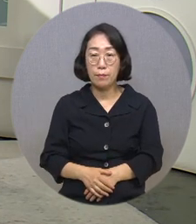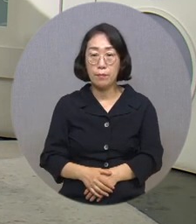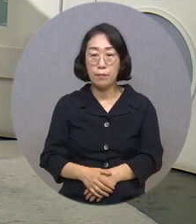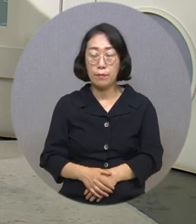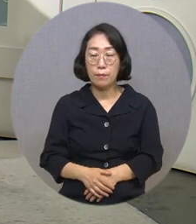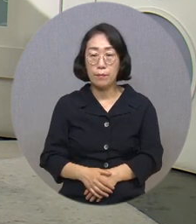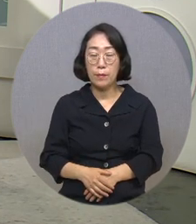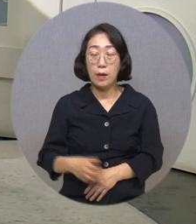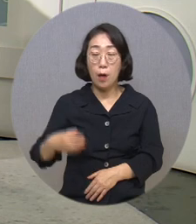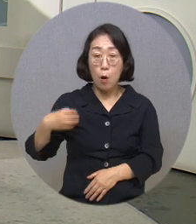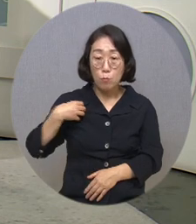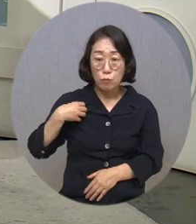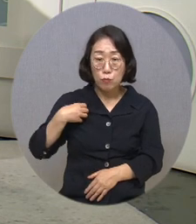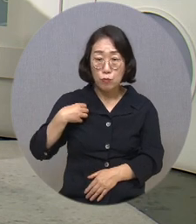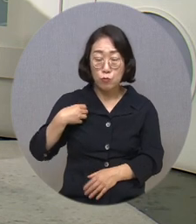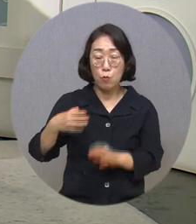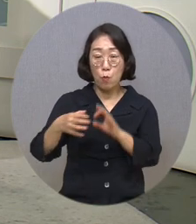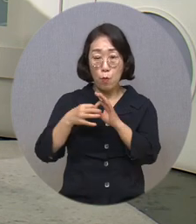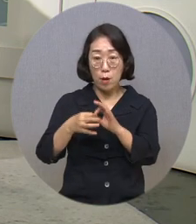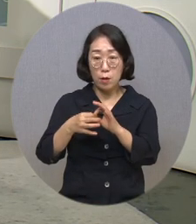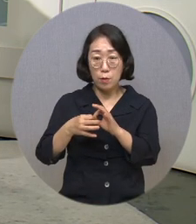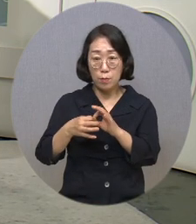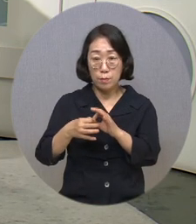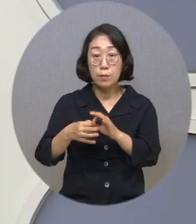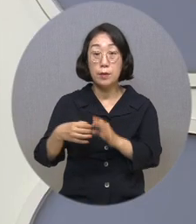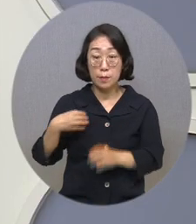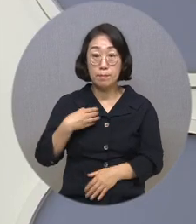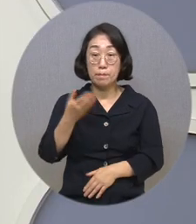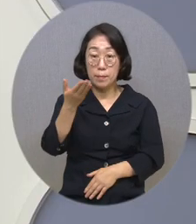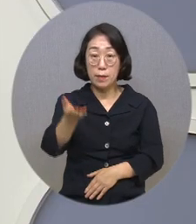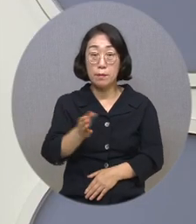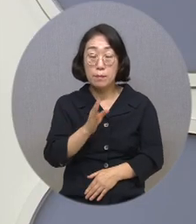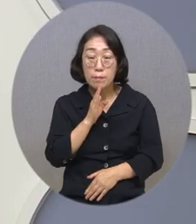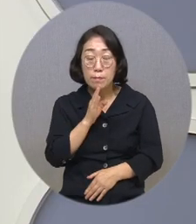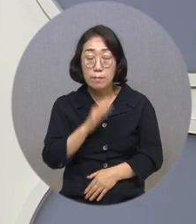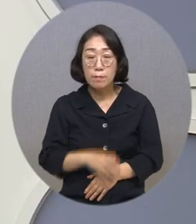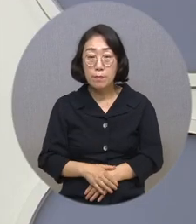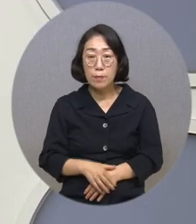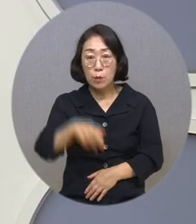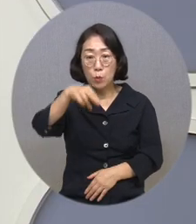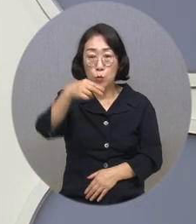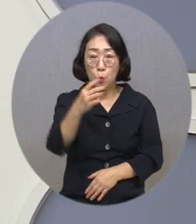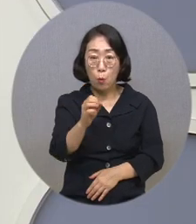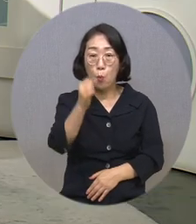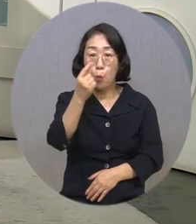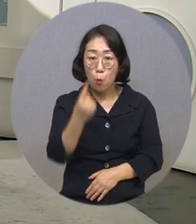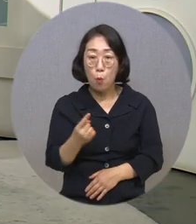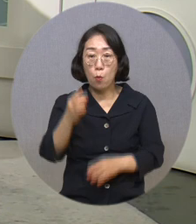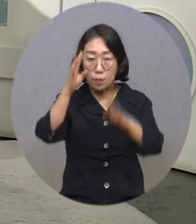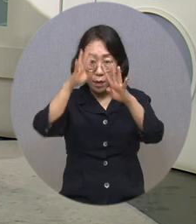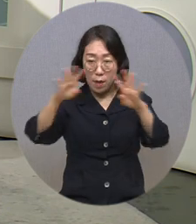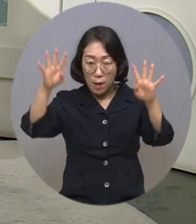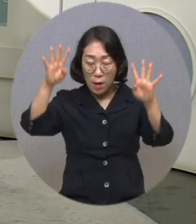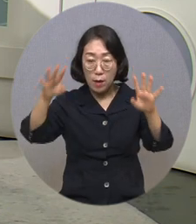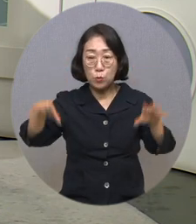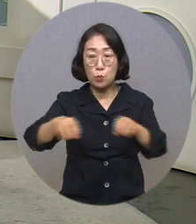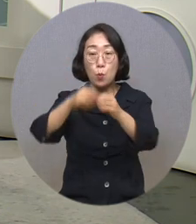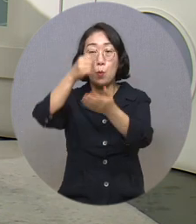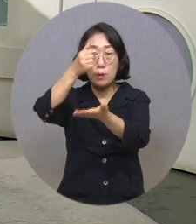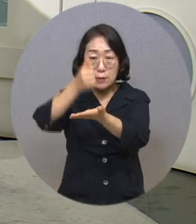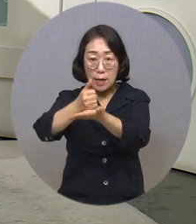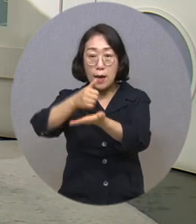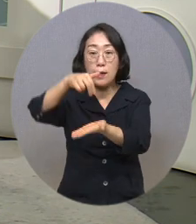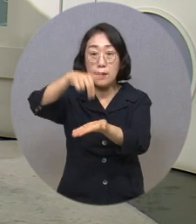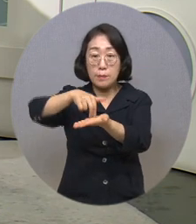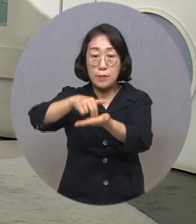일종의 업무를 좀 맡고 계시잖아요. 송호대학 총장을 하시면서 총장의